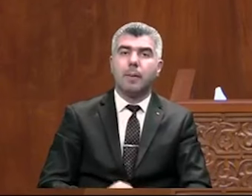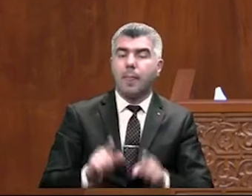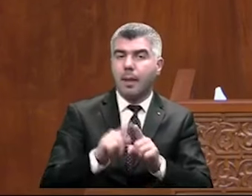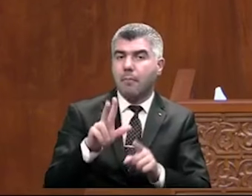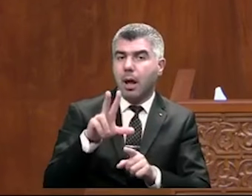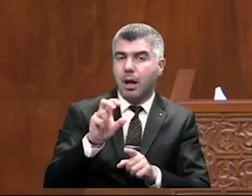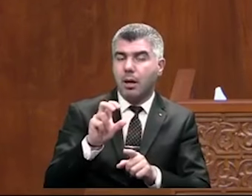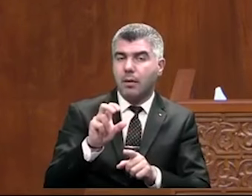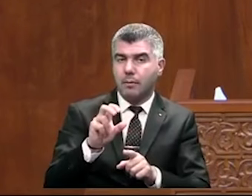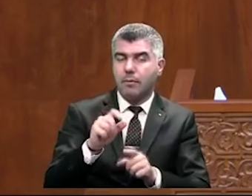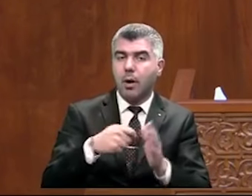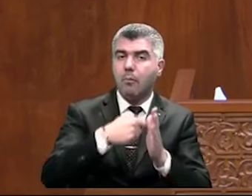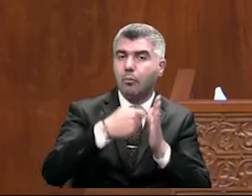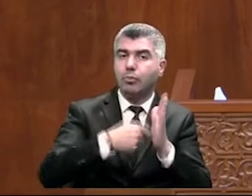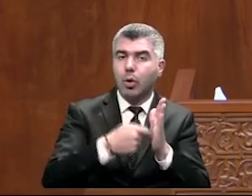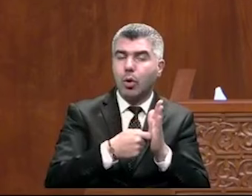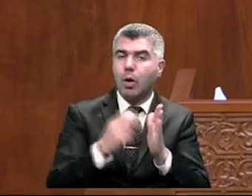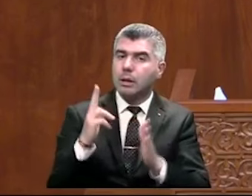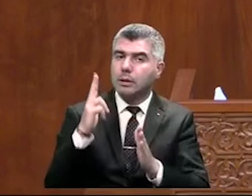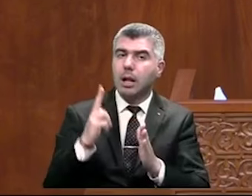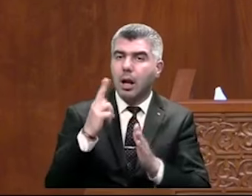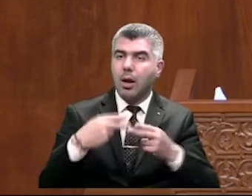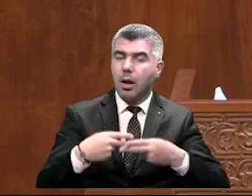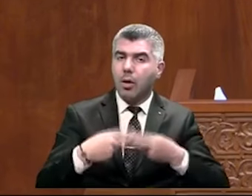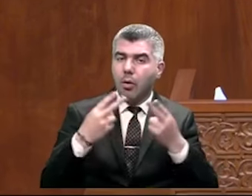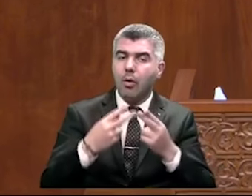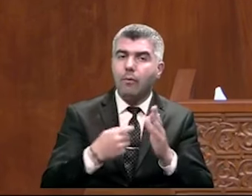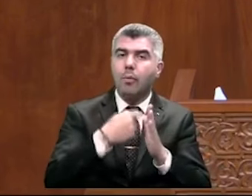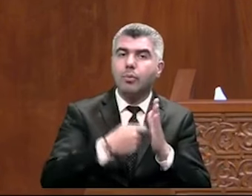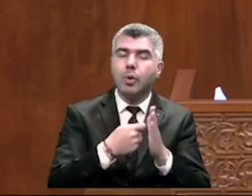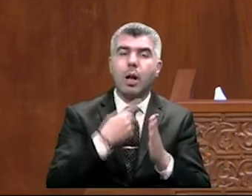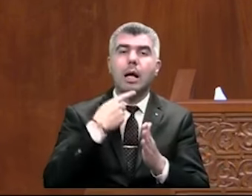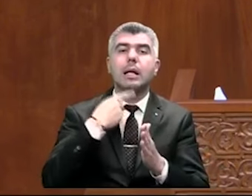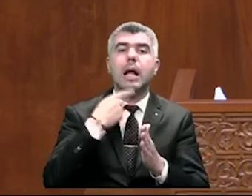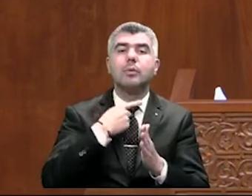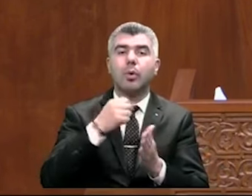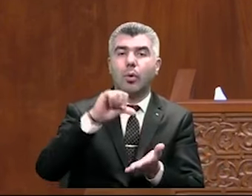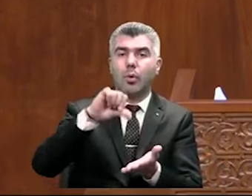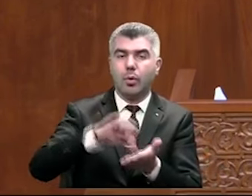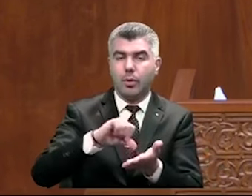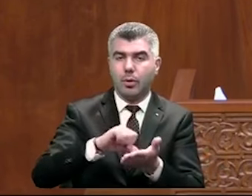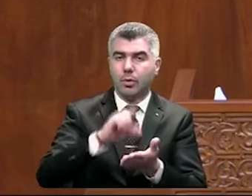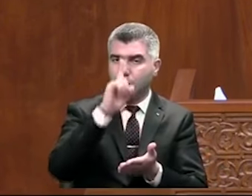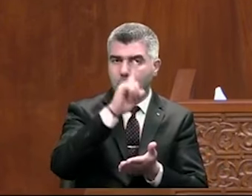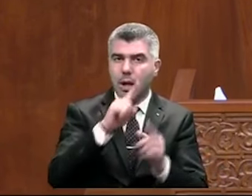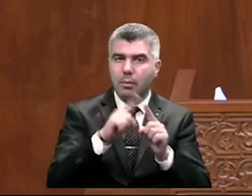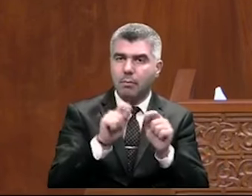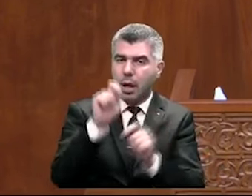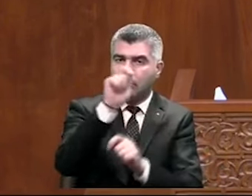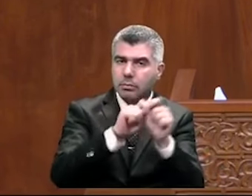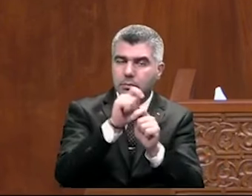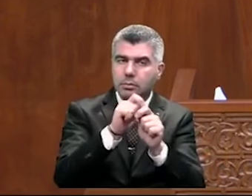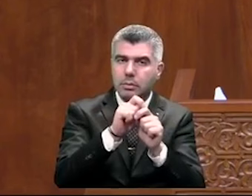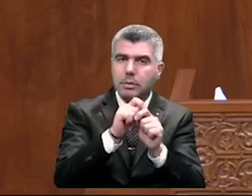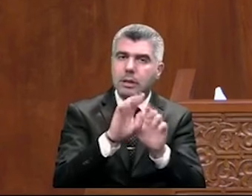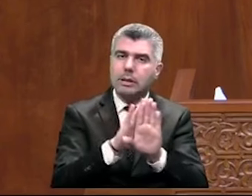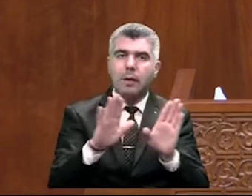هنالك مشاريع كبرى انطلقنا فيها هي المشروع ديال الناظور غرب المتوسط ان شاء الله اللي ينتهي الاشغال ديالهم الكبرى